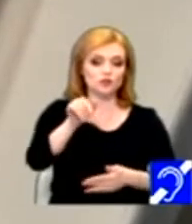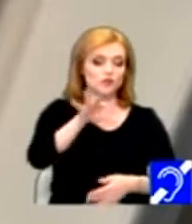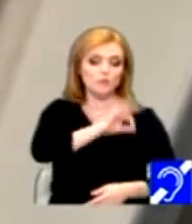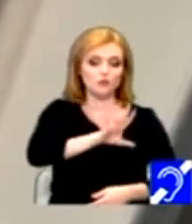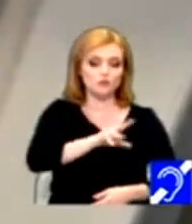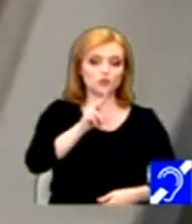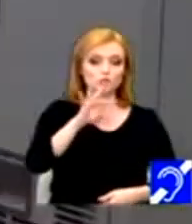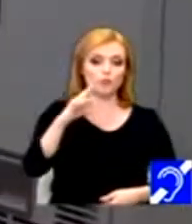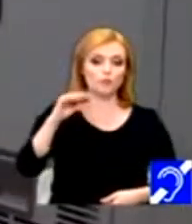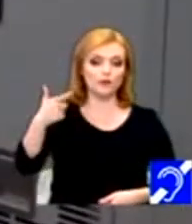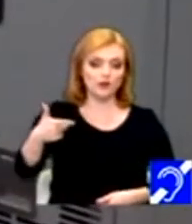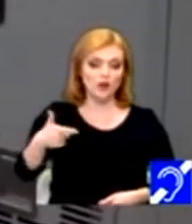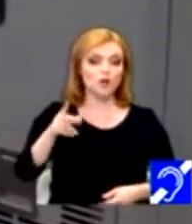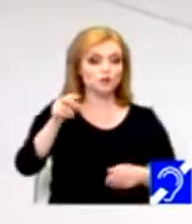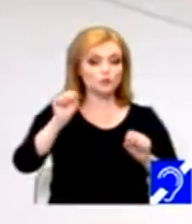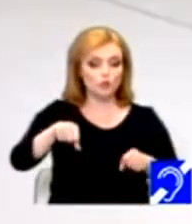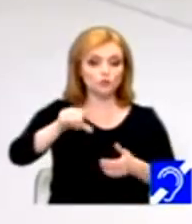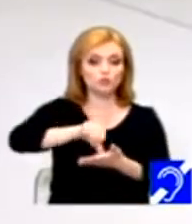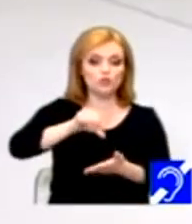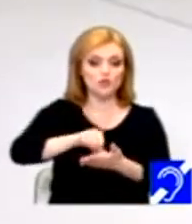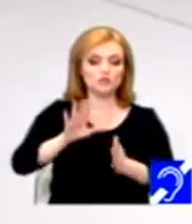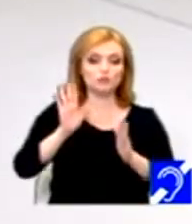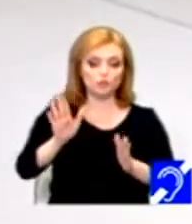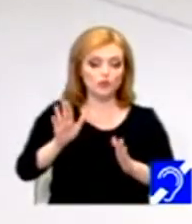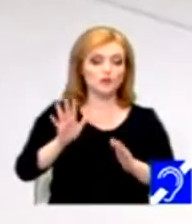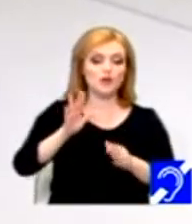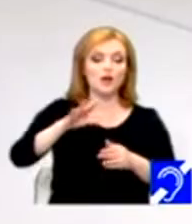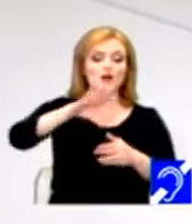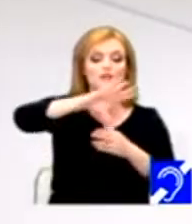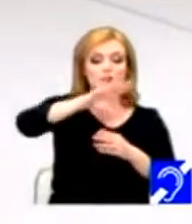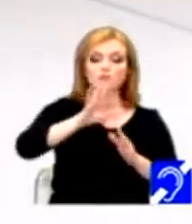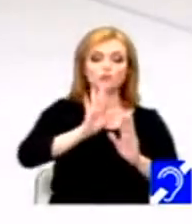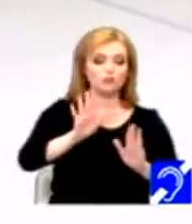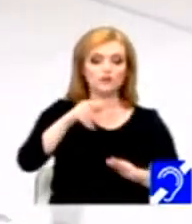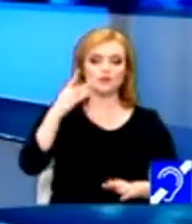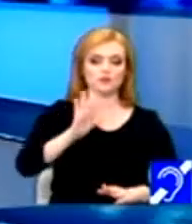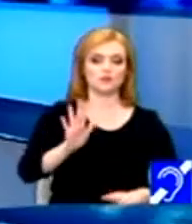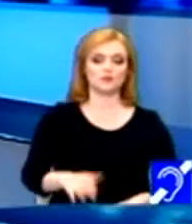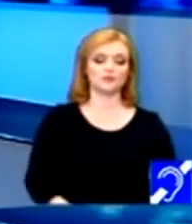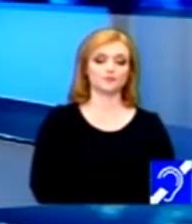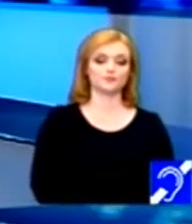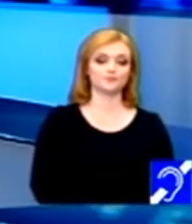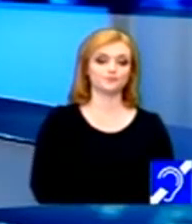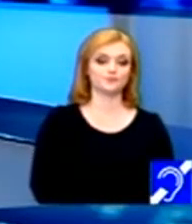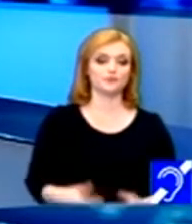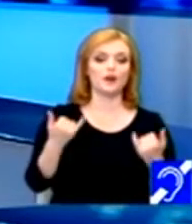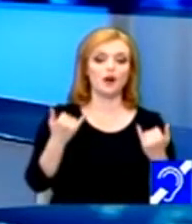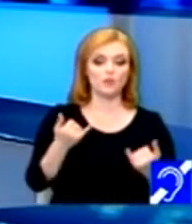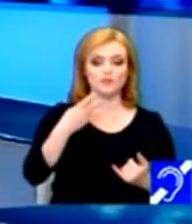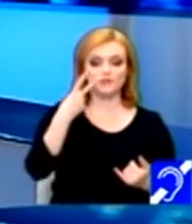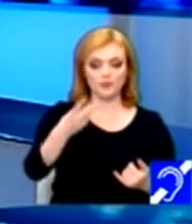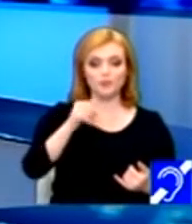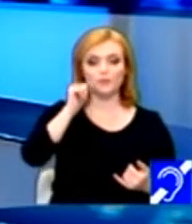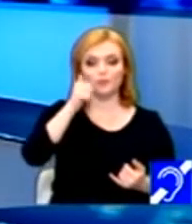internaționale doar sub drapel neutru, la fel ca anul trecut la Jocurile Olimpice de la Pyeongchang. Să vedem acum